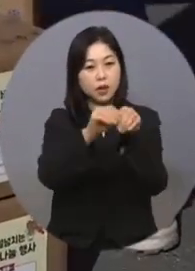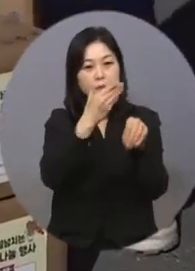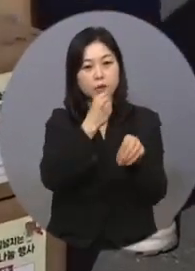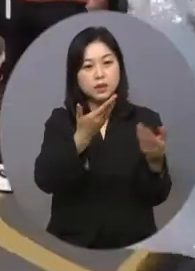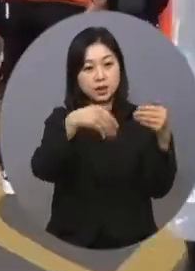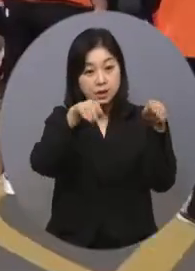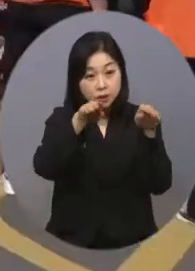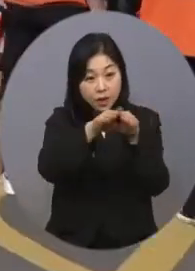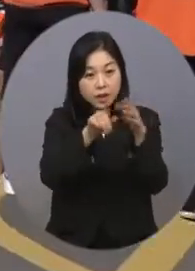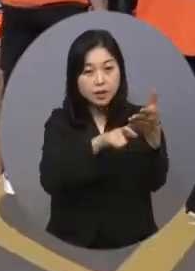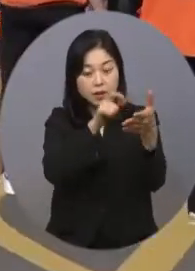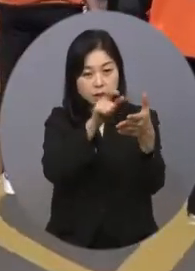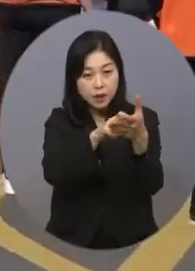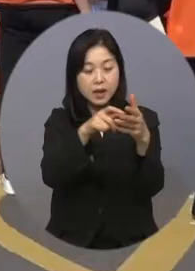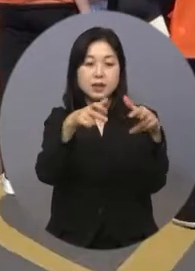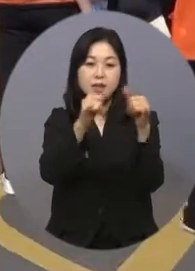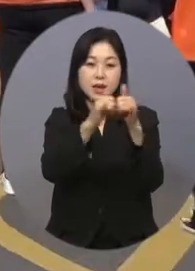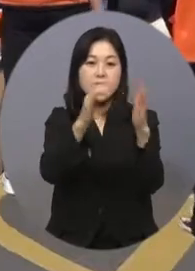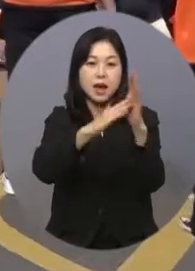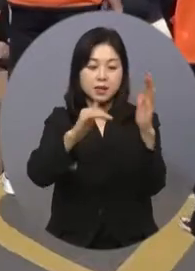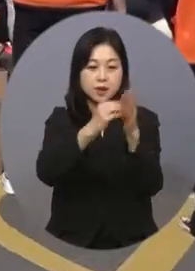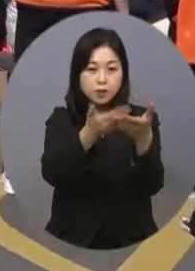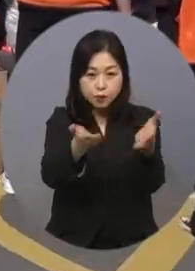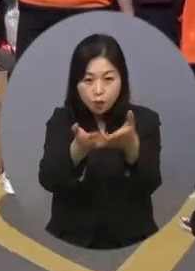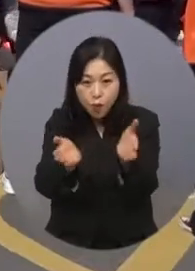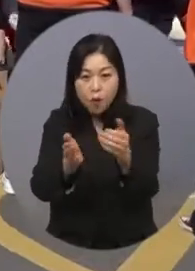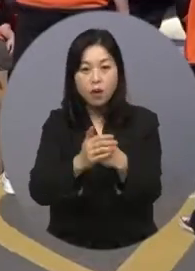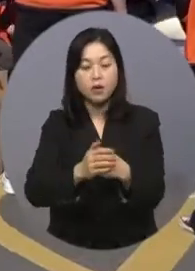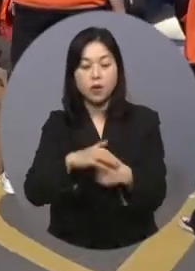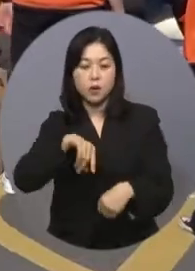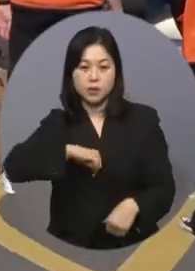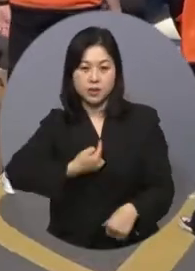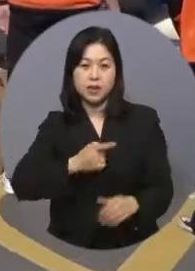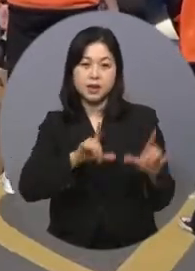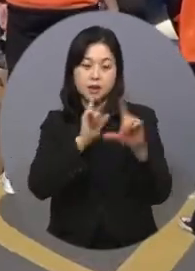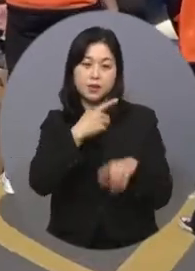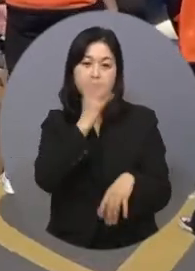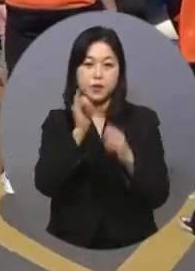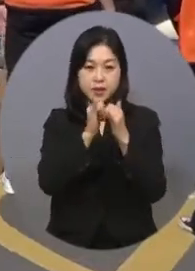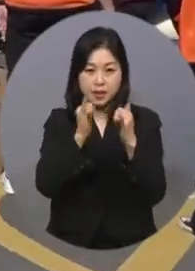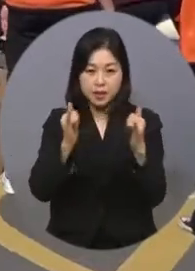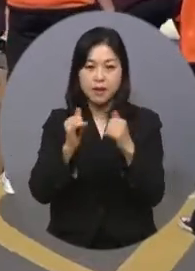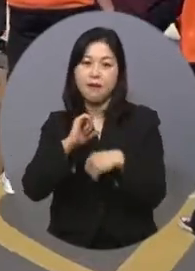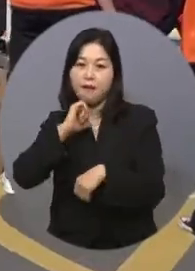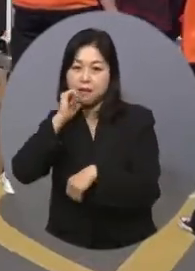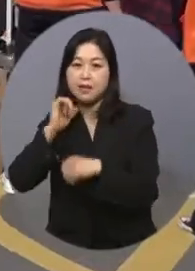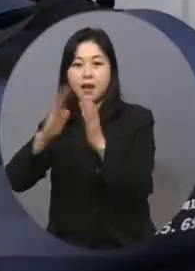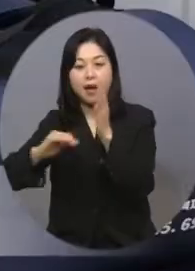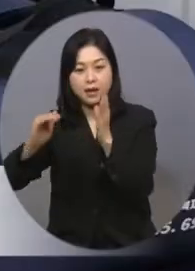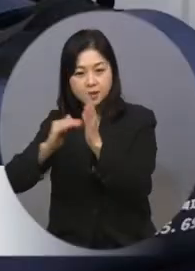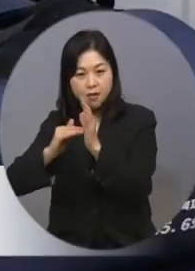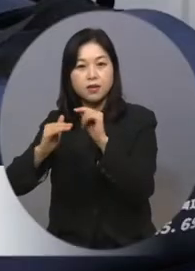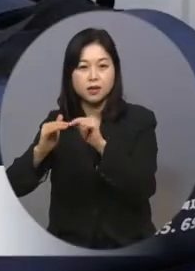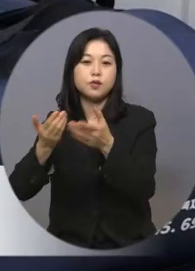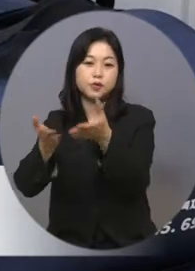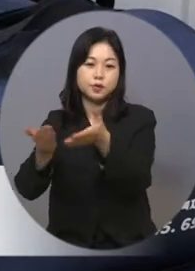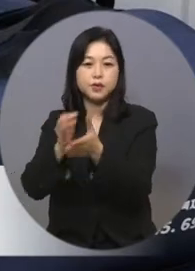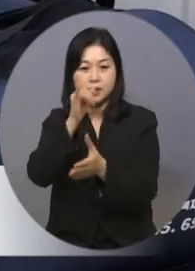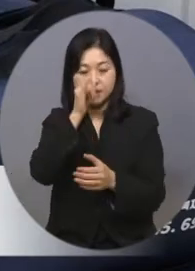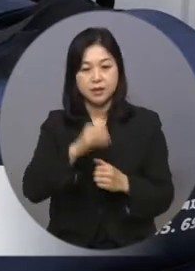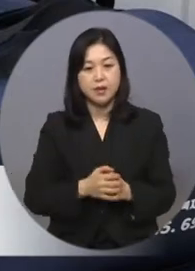장애인 가정에 우선 나눔을 하고 독거노인, 저소득층 가정 밥상에도 오르게 됩니다. 맛있게